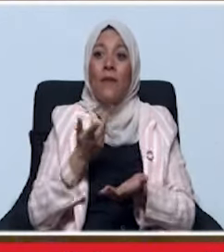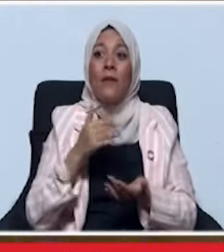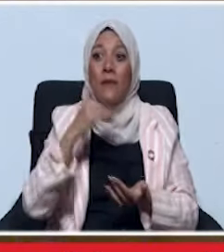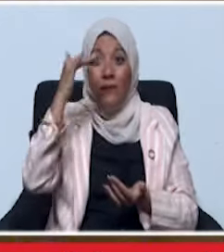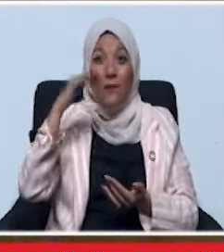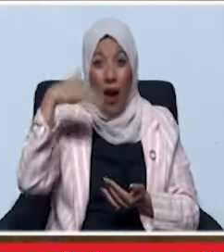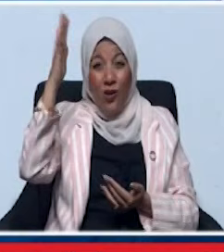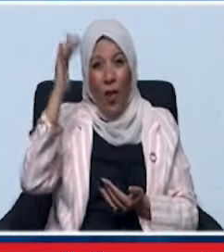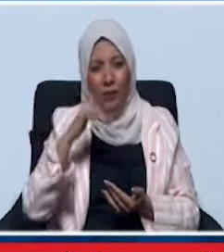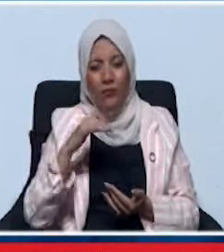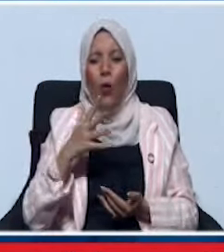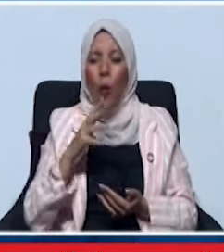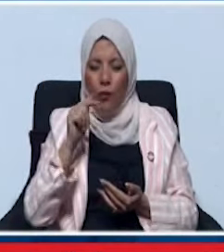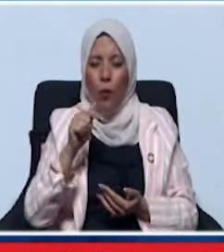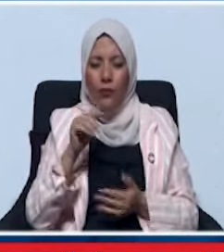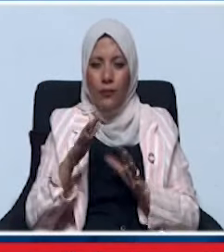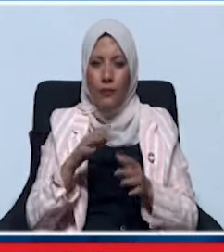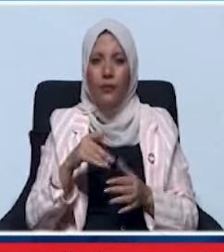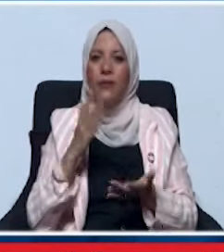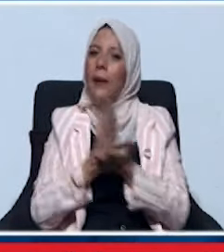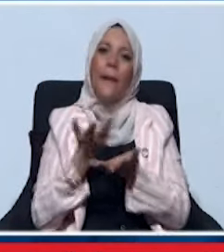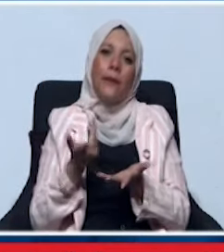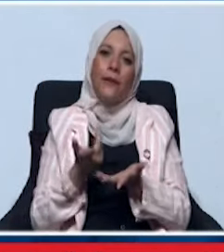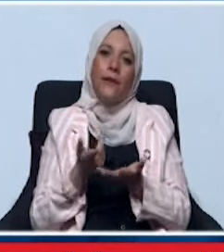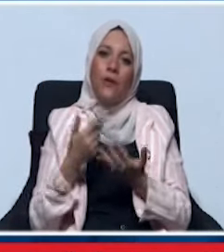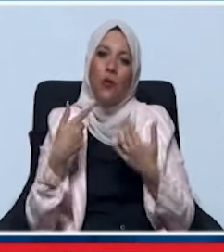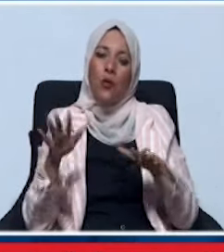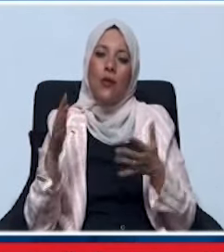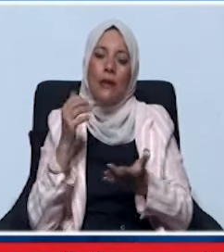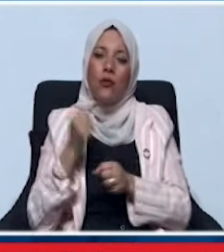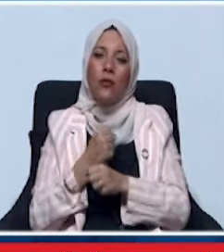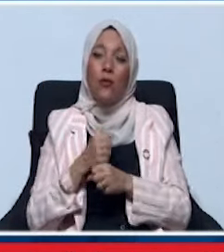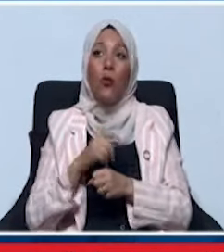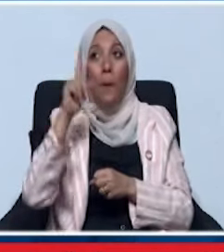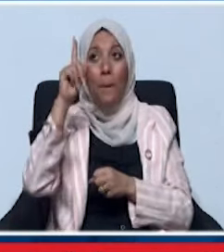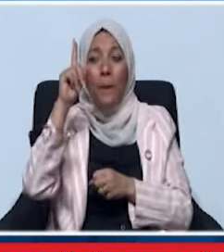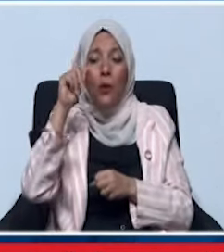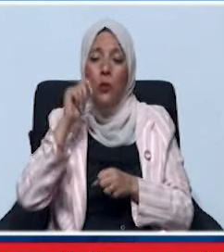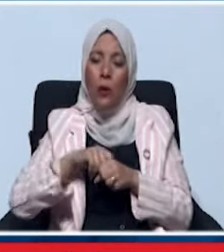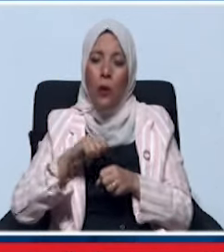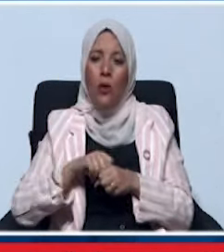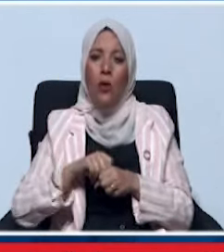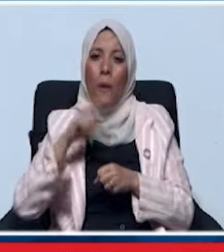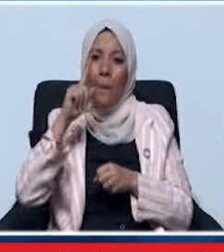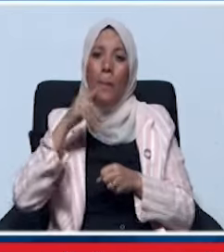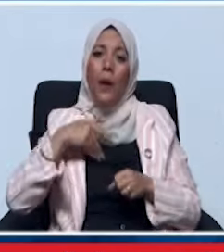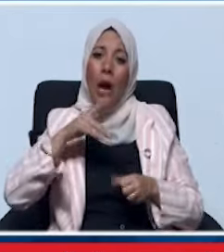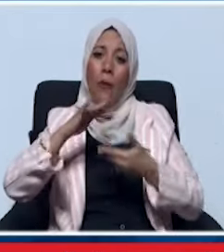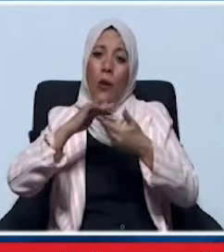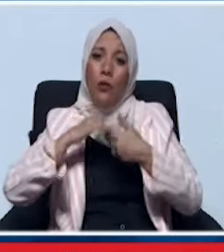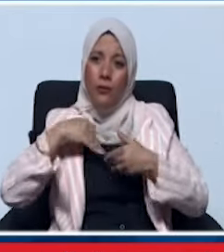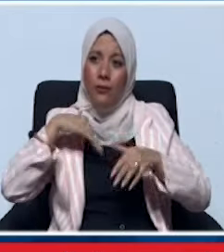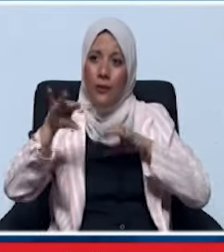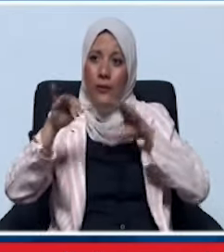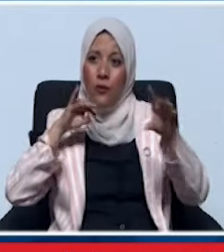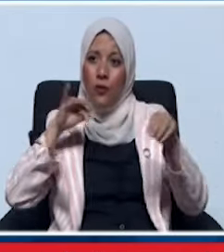أكثر؟ هو كده يعني، هو كده. إيه الأسباب؟ والله ربنا سبحانه وتعالى اختار لي أن أنا أخش